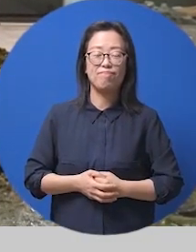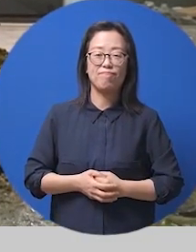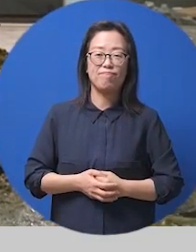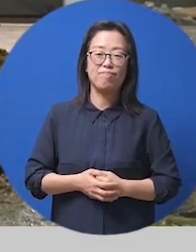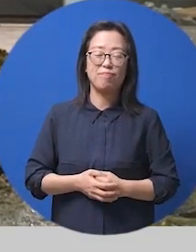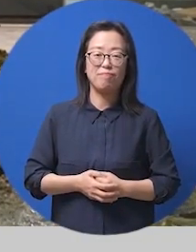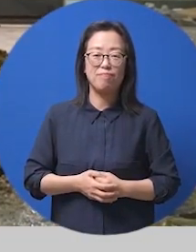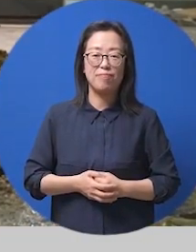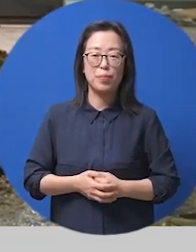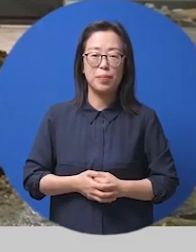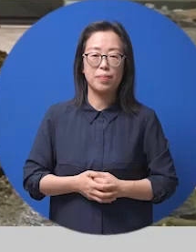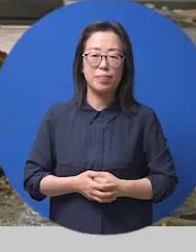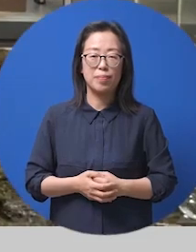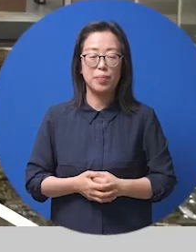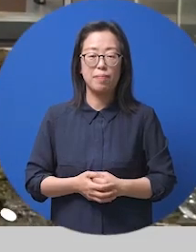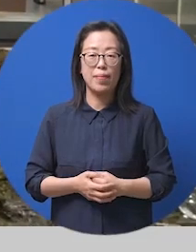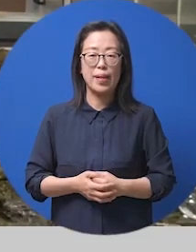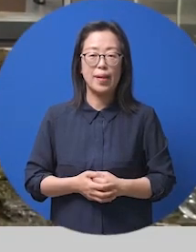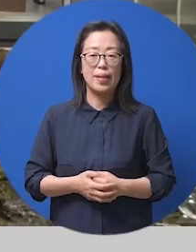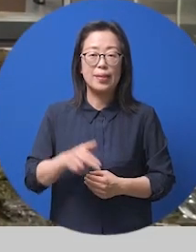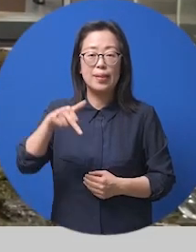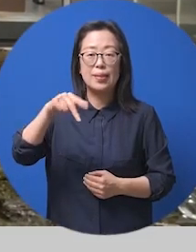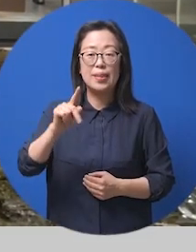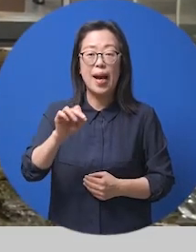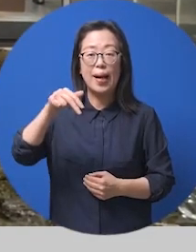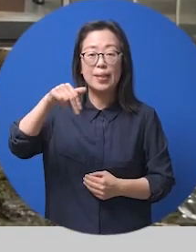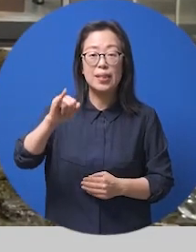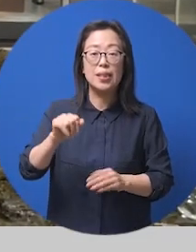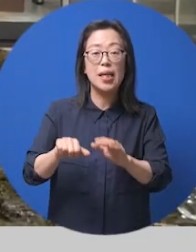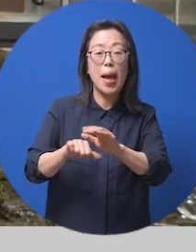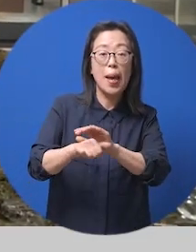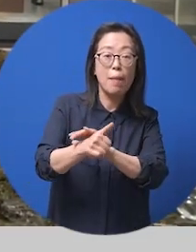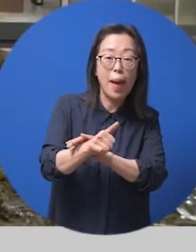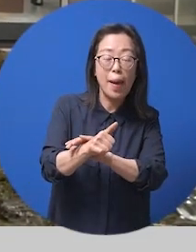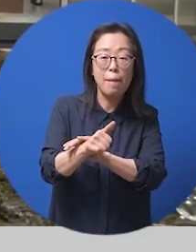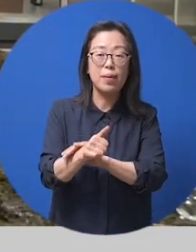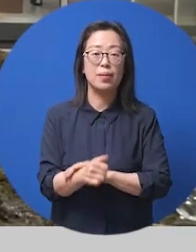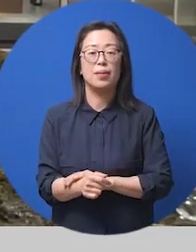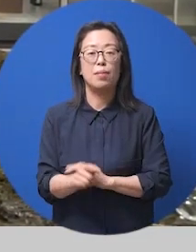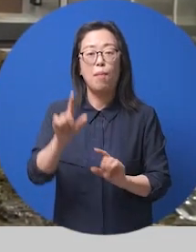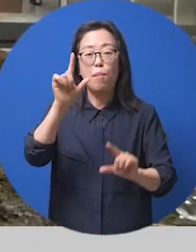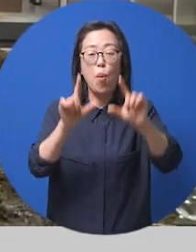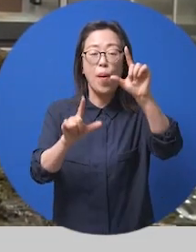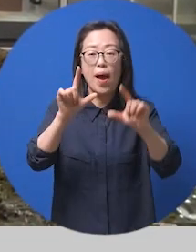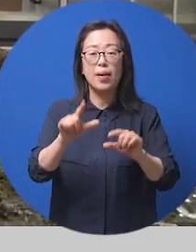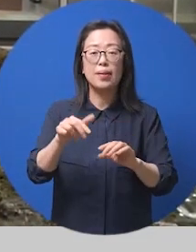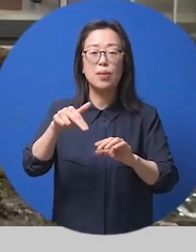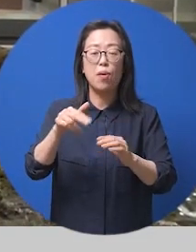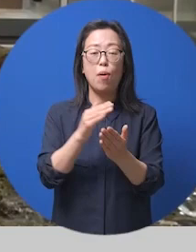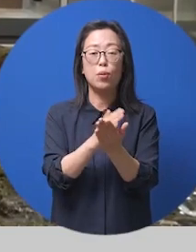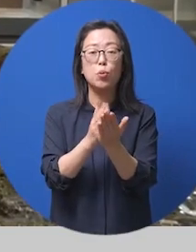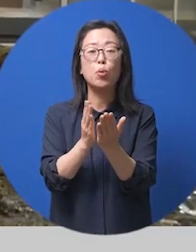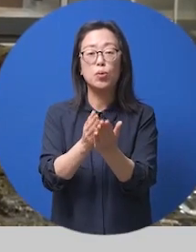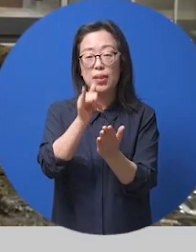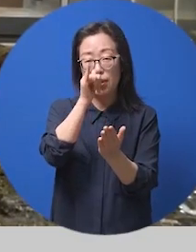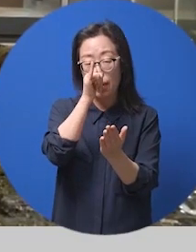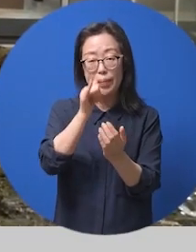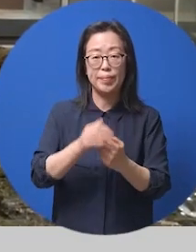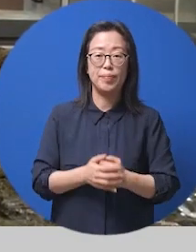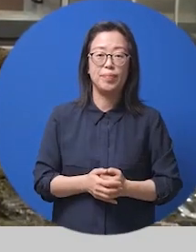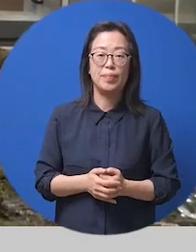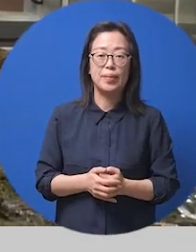이어나가 보도록 하겠습니다. 장지뱀은 도마뱀과 비슷하게 생겼지만 뱀목 장지뱀과에 속하는